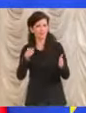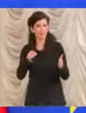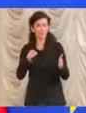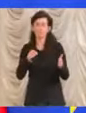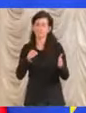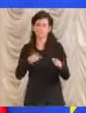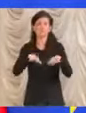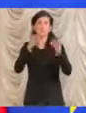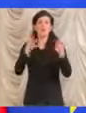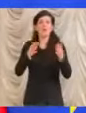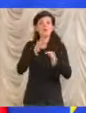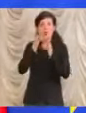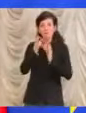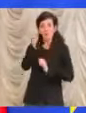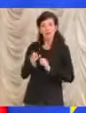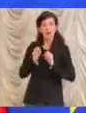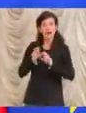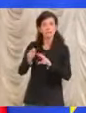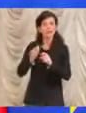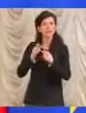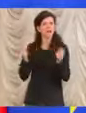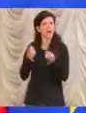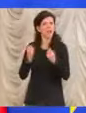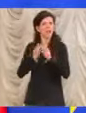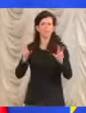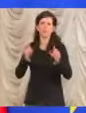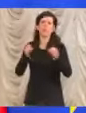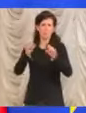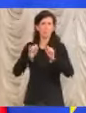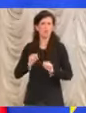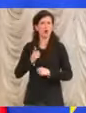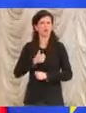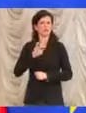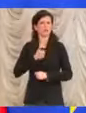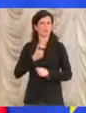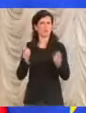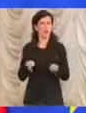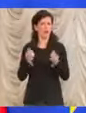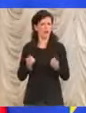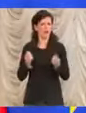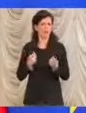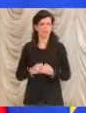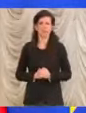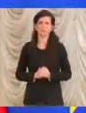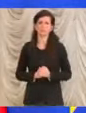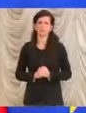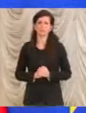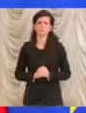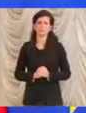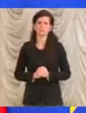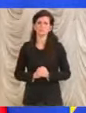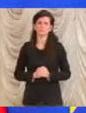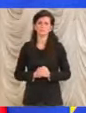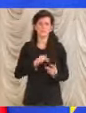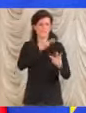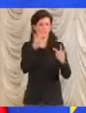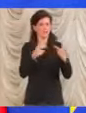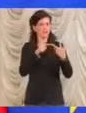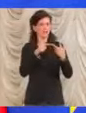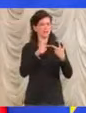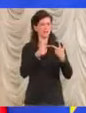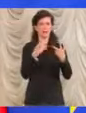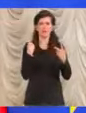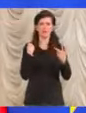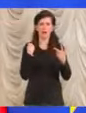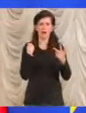che non dovranno più allenarsi lo faranno in forma individuale per quanto riguarda invece la terza domanda riguardante i